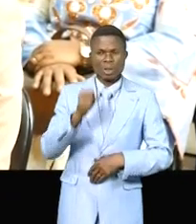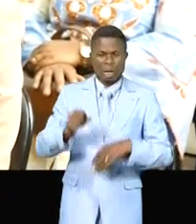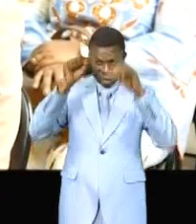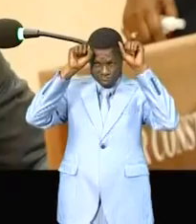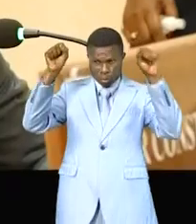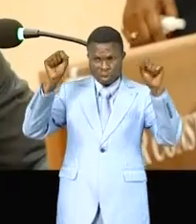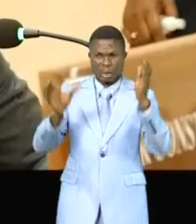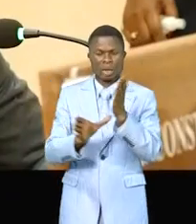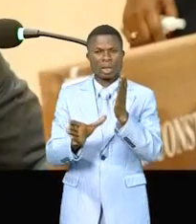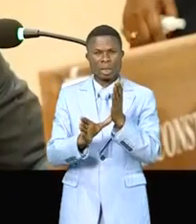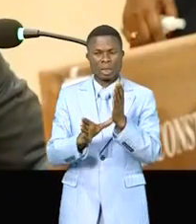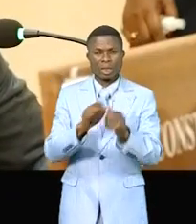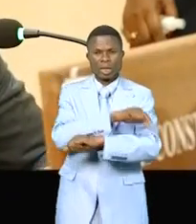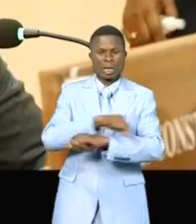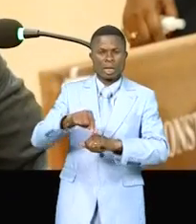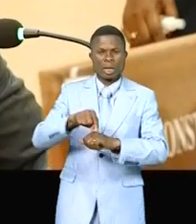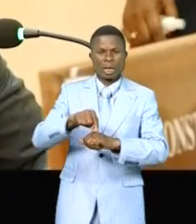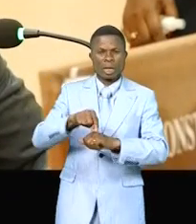président intérimaire de la Cour